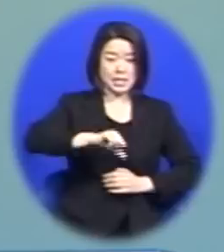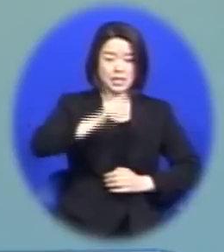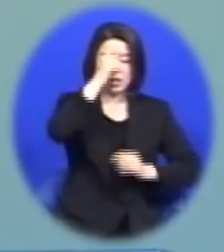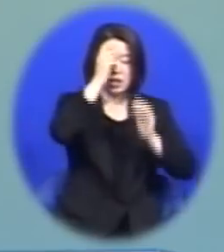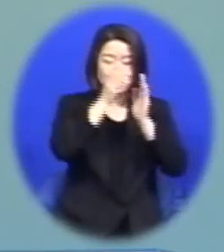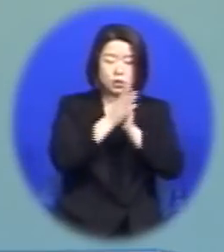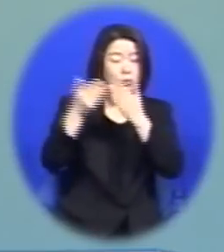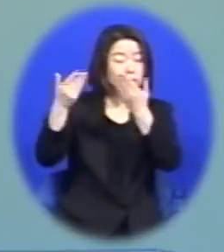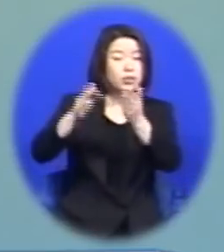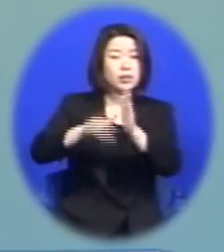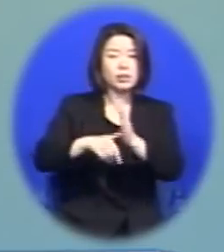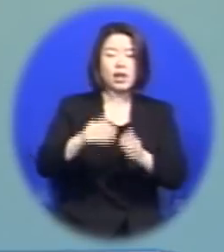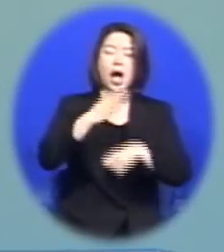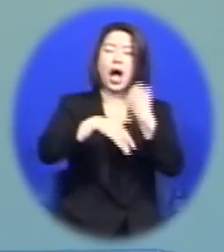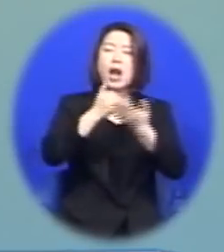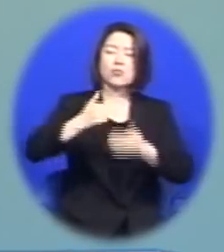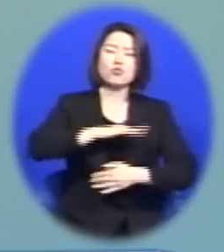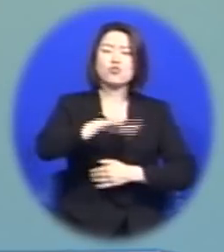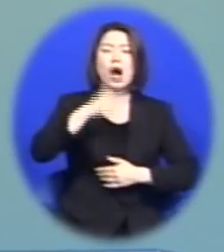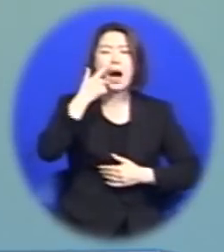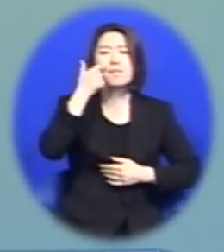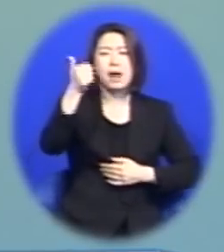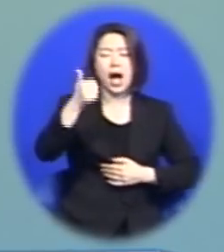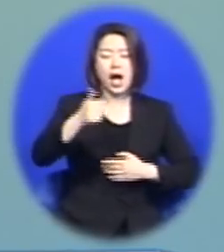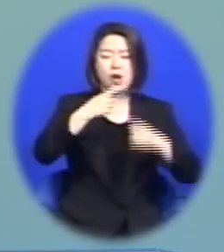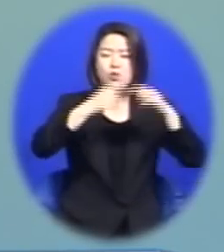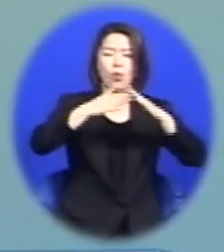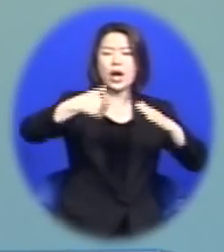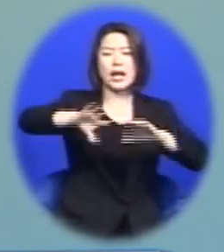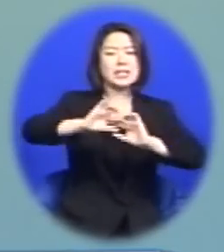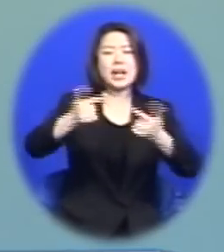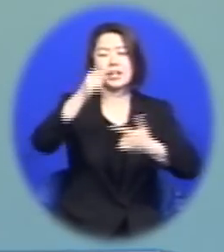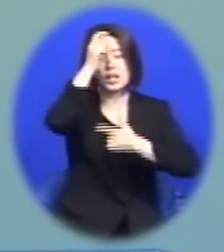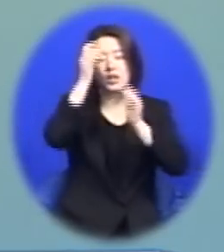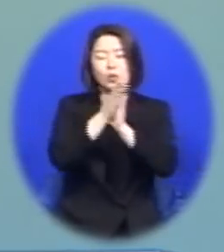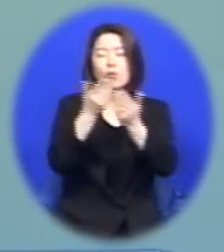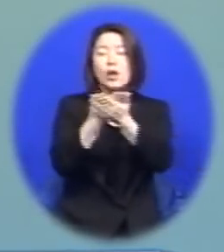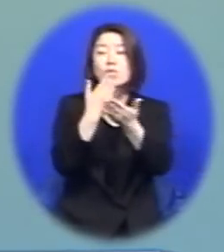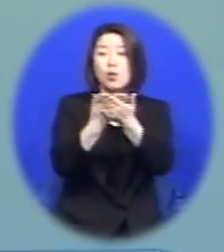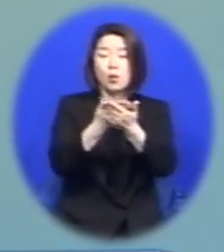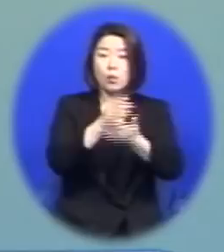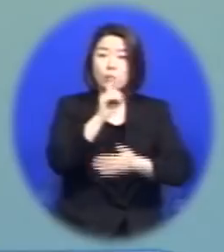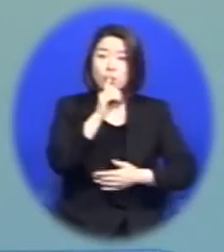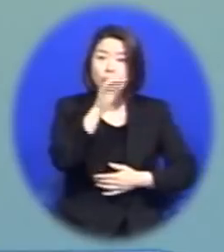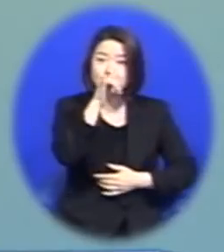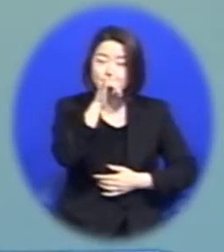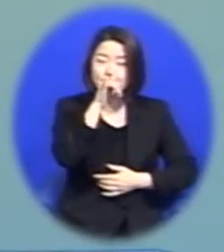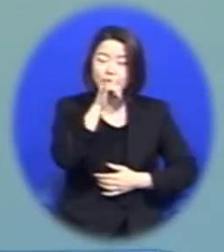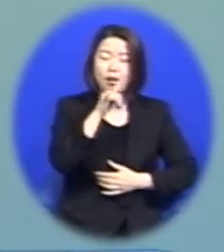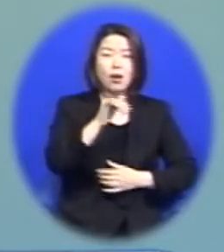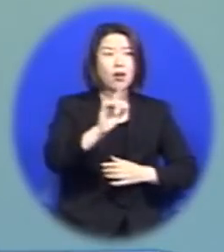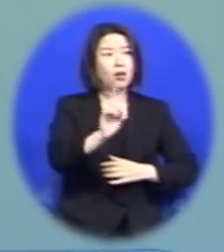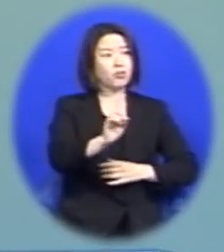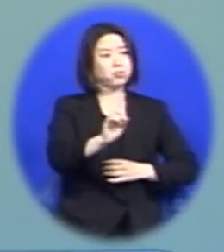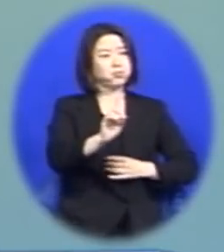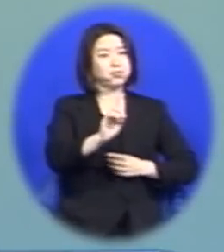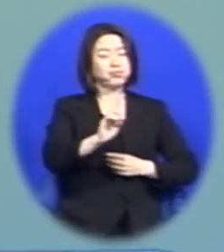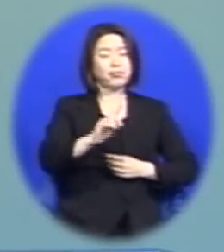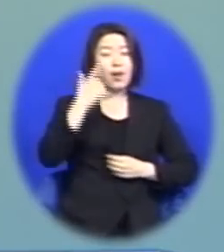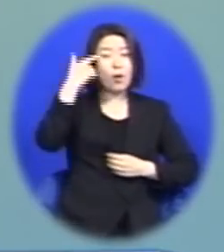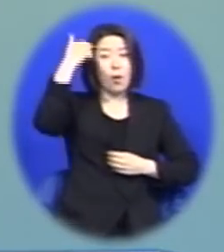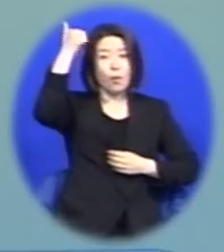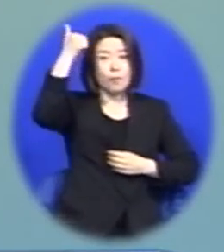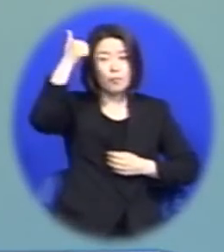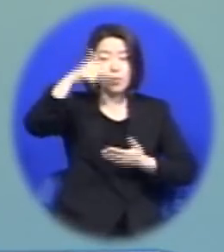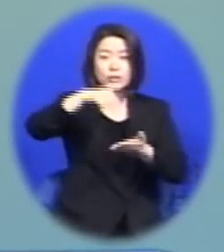우리 아버지 교회 안 나가게 해주세요 그렇게 기도 아니 목사의 아들이 목사님이나 버지에게